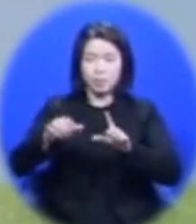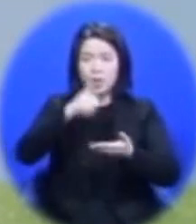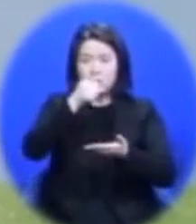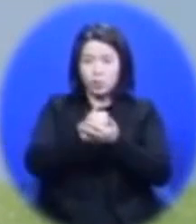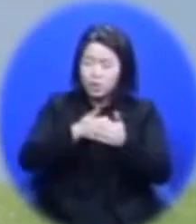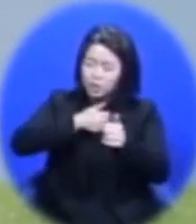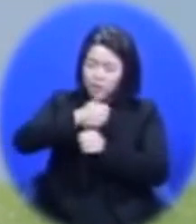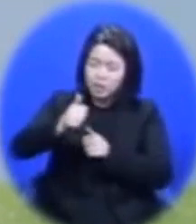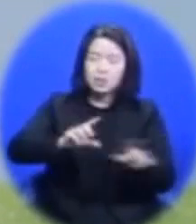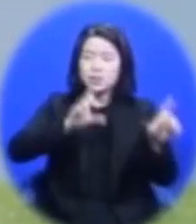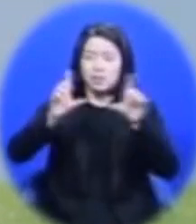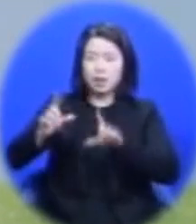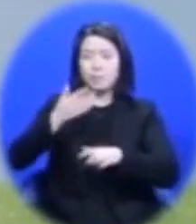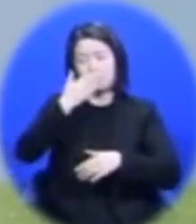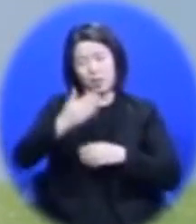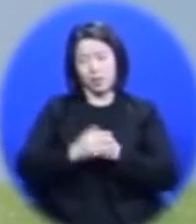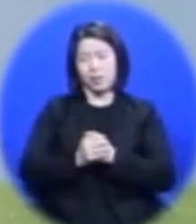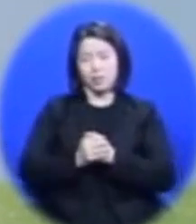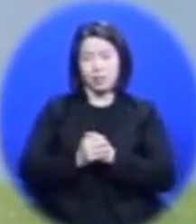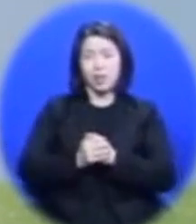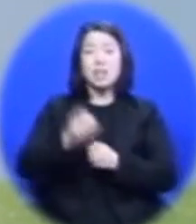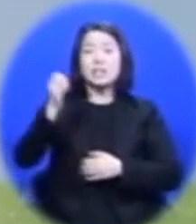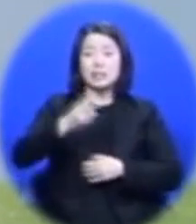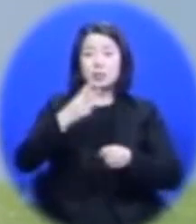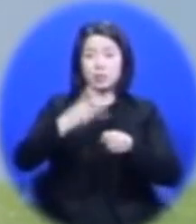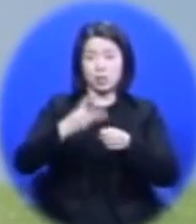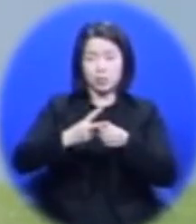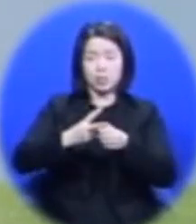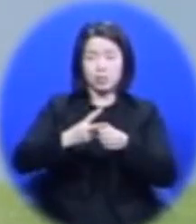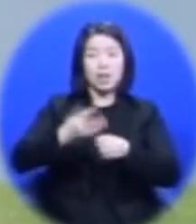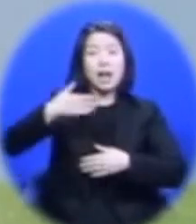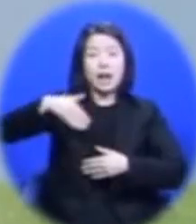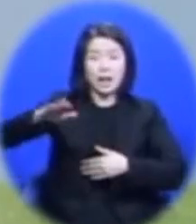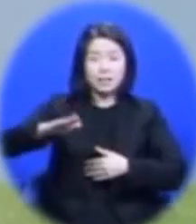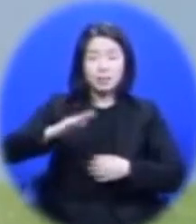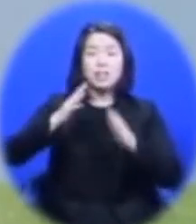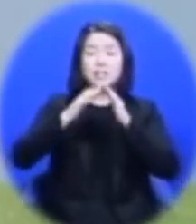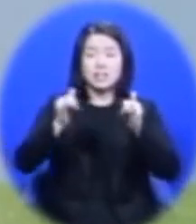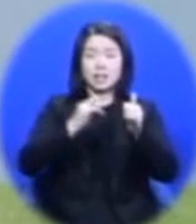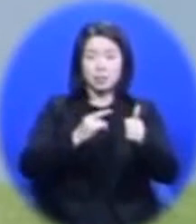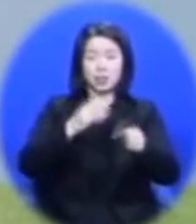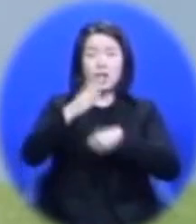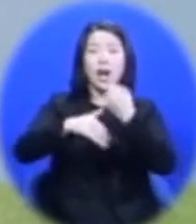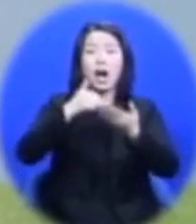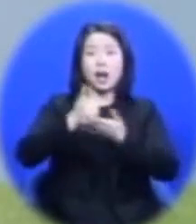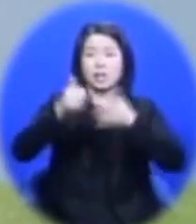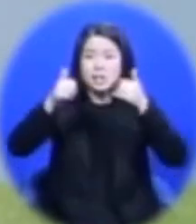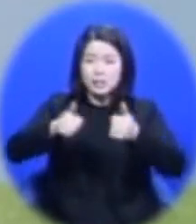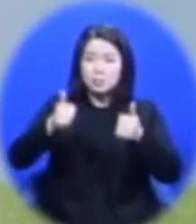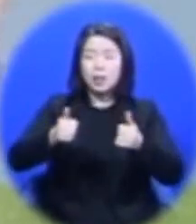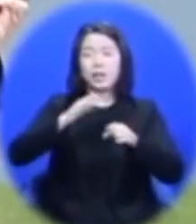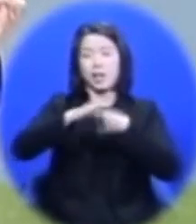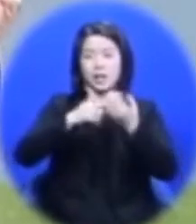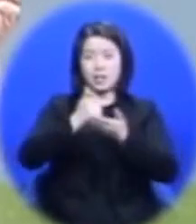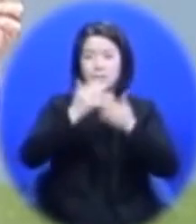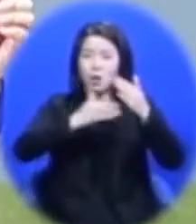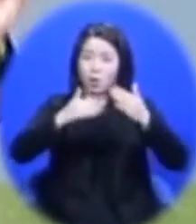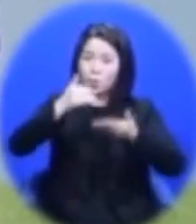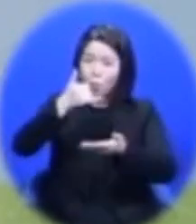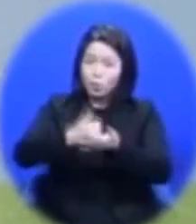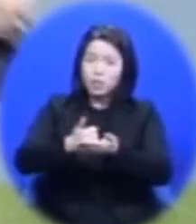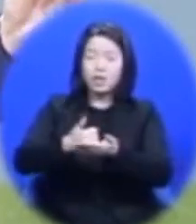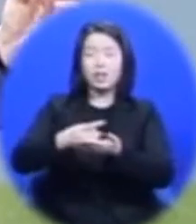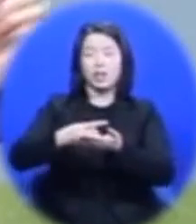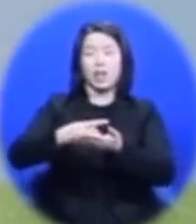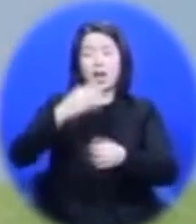이기는 삶을 사는 거죠. 그리고 세 번째는 나가서 사람들에게 하나님은 심판의 하나님, 공의의